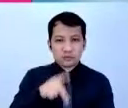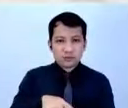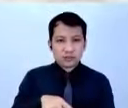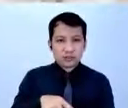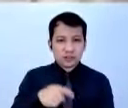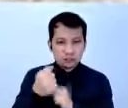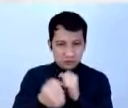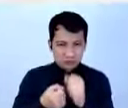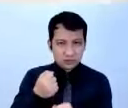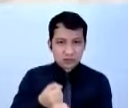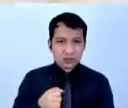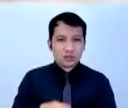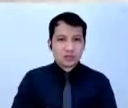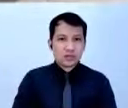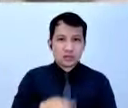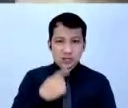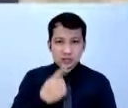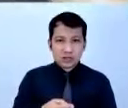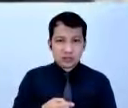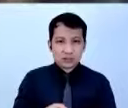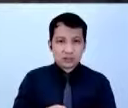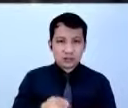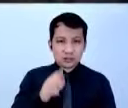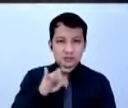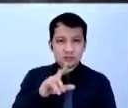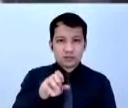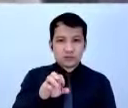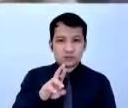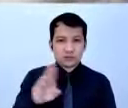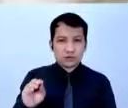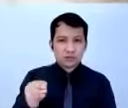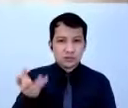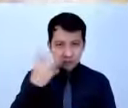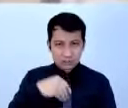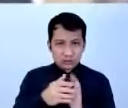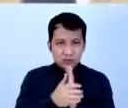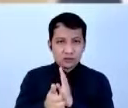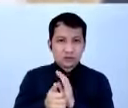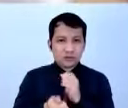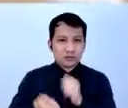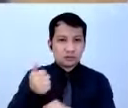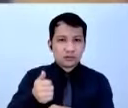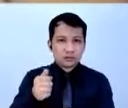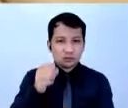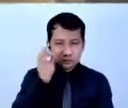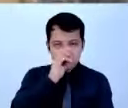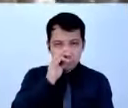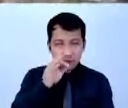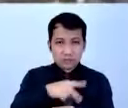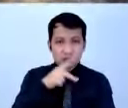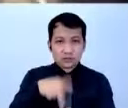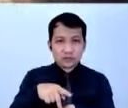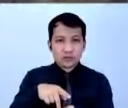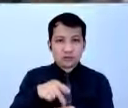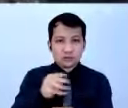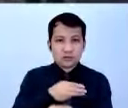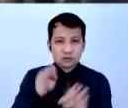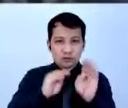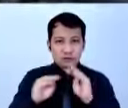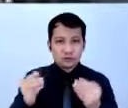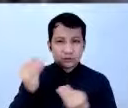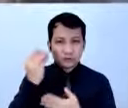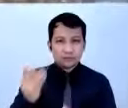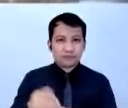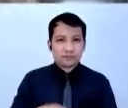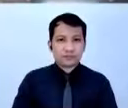Year. Ayon sa Billboard, dahil yan sa kanyang husay at tagumpay sa Philippine music and entertainment industry. Bukod